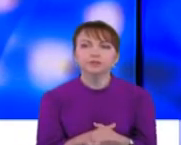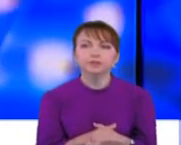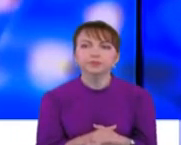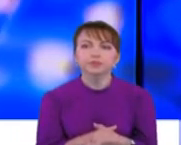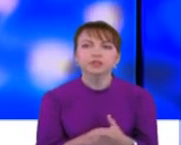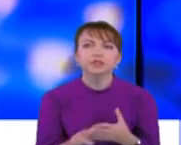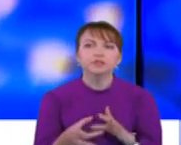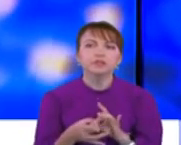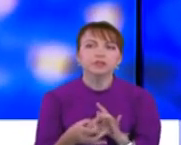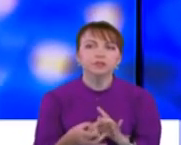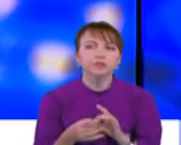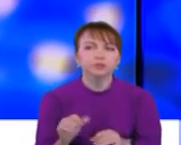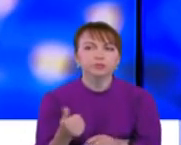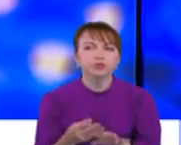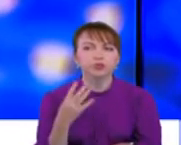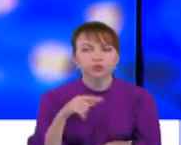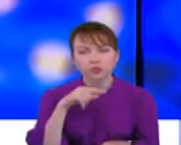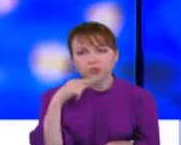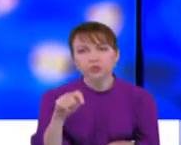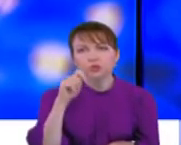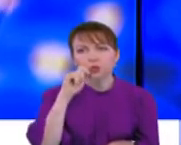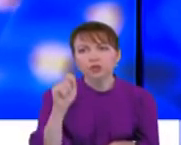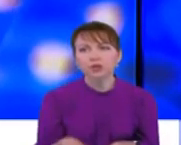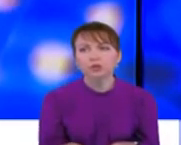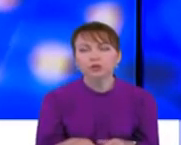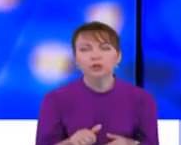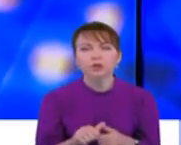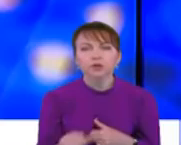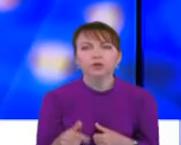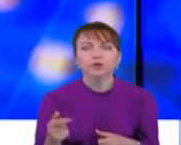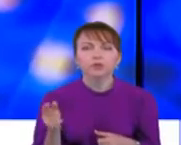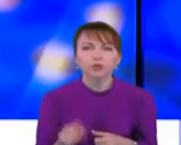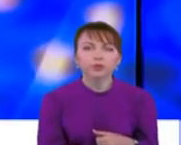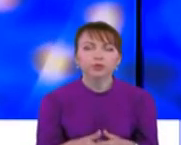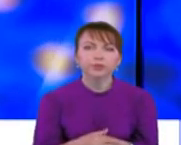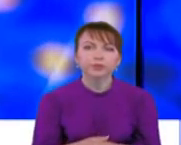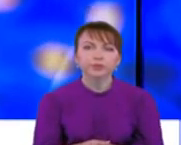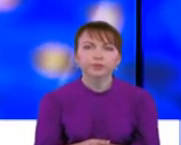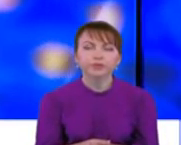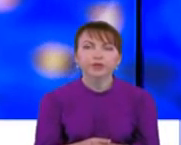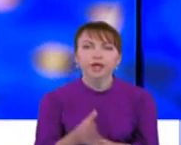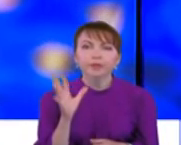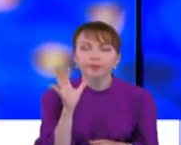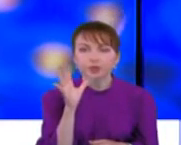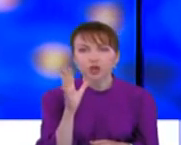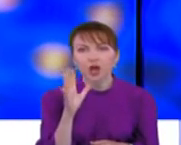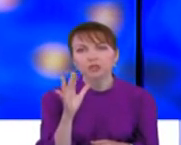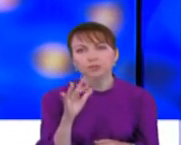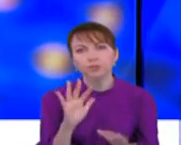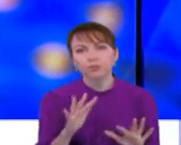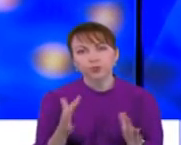взаємодія в першу чергу Росії з Україною, а крім того, під час подій,